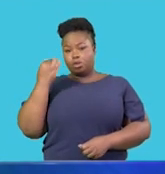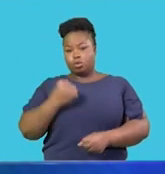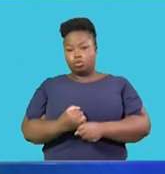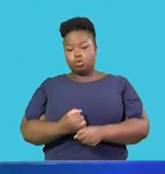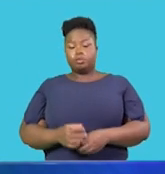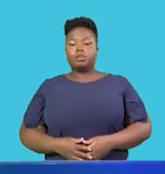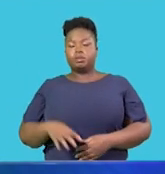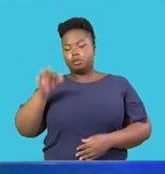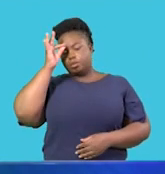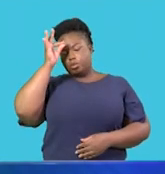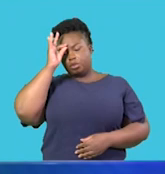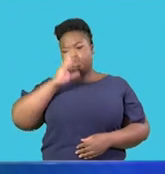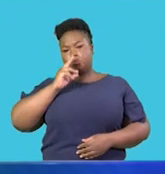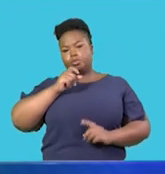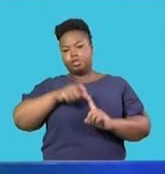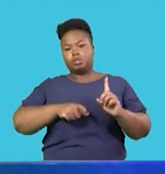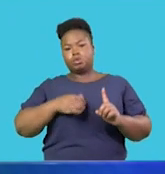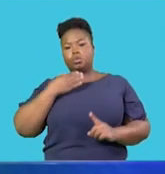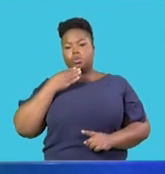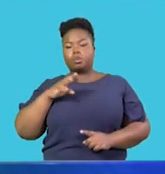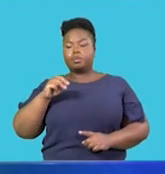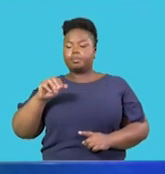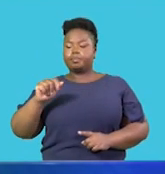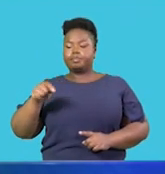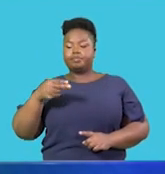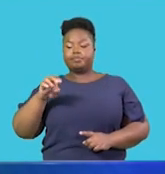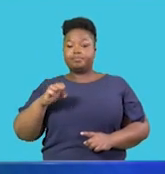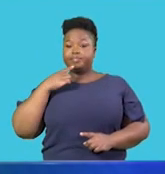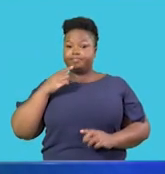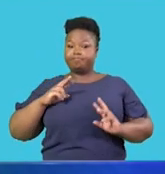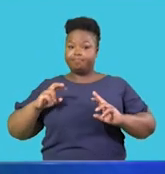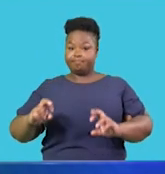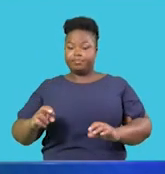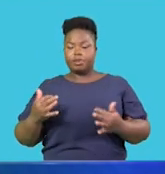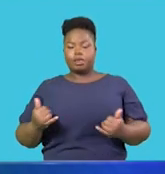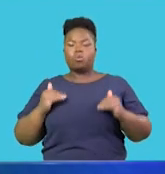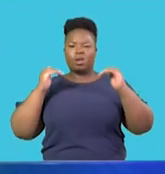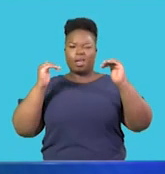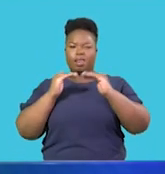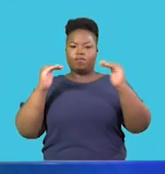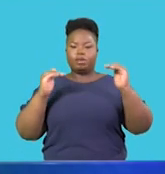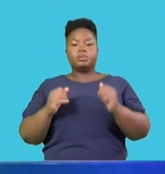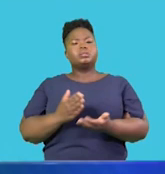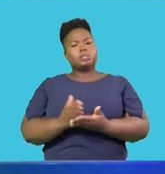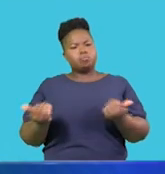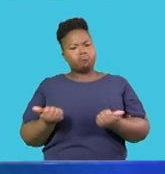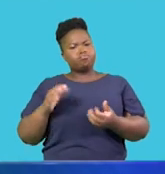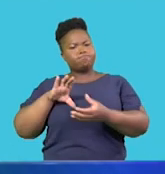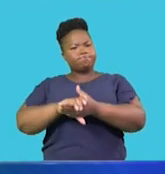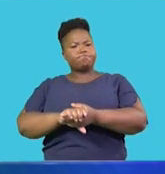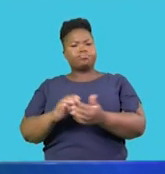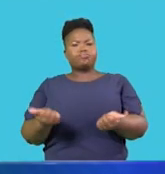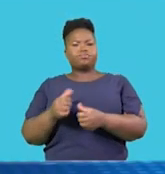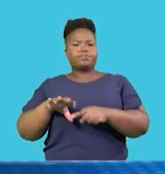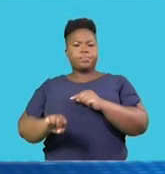Esi sama polisa kuzuelonke uprikatiya atlenda mate uti upando luku nganabel pezulu kwa ya kukona bakhanelo abaselebe kongiwe.